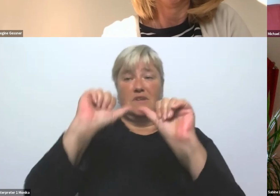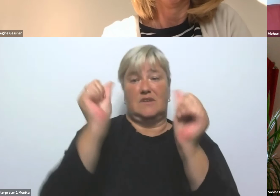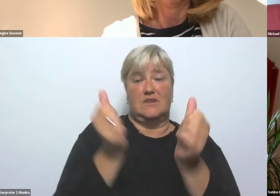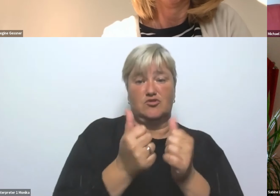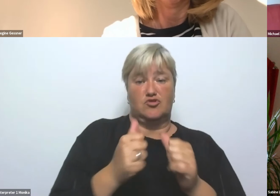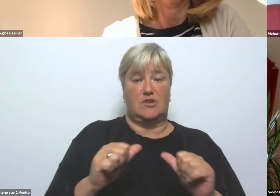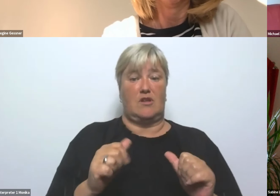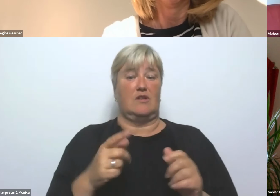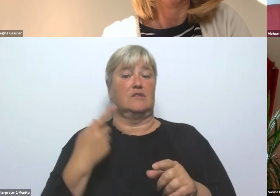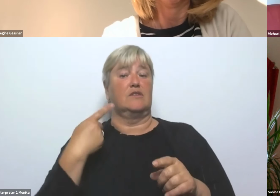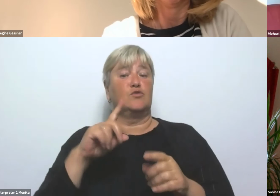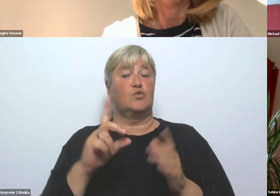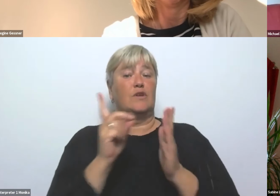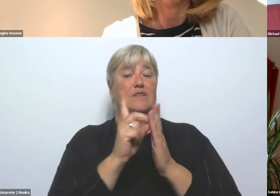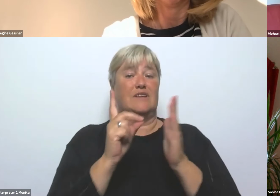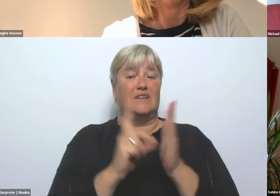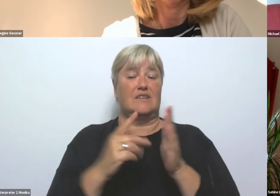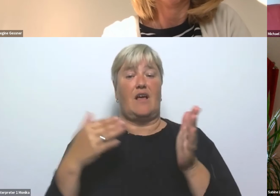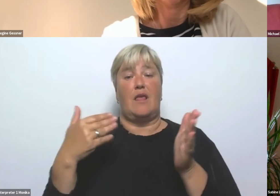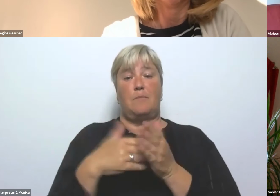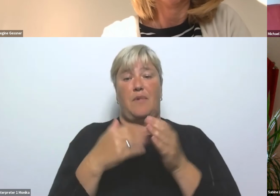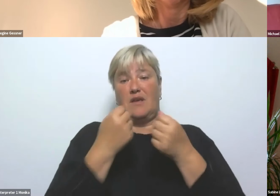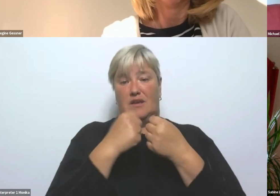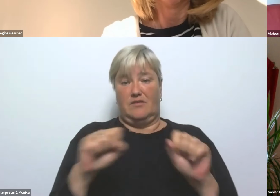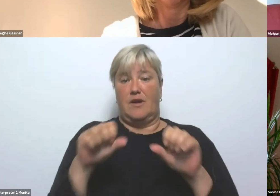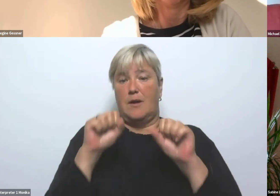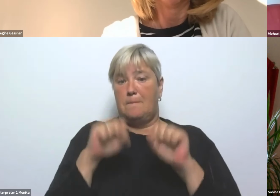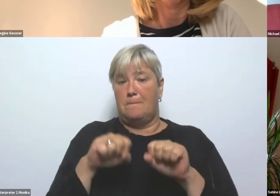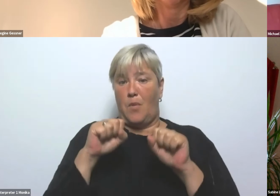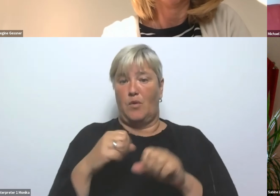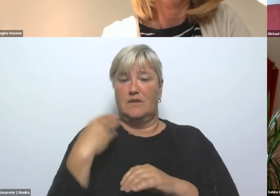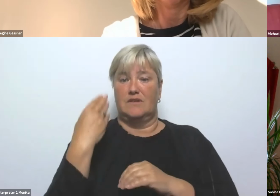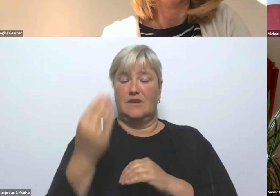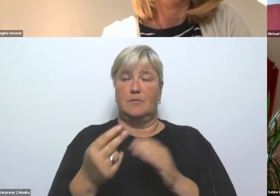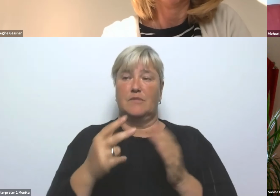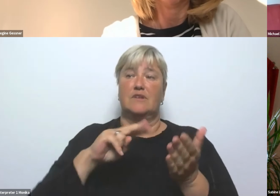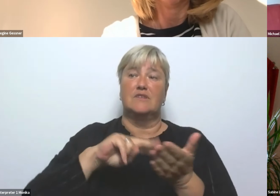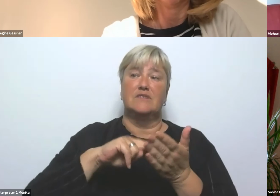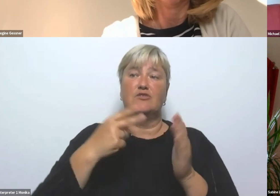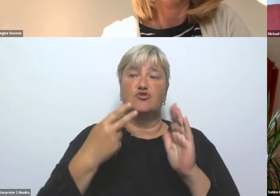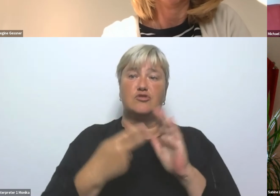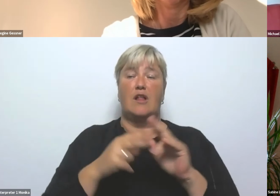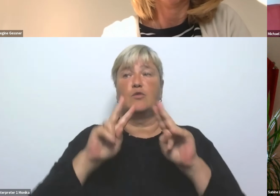die digitale Barrierefreiheit vielleicht erst ermöglicht, an der Gestaltung der Umwelt zu partizipieren.